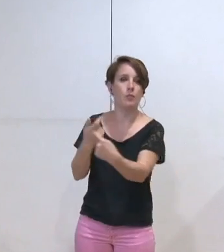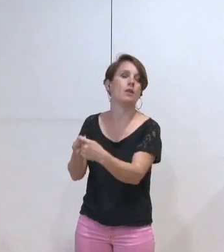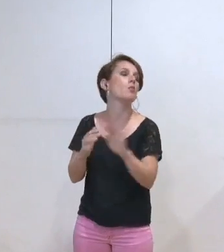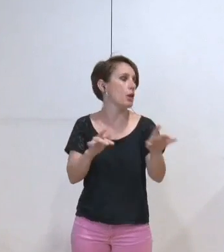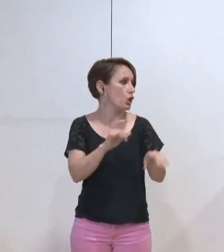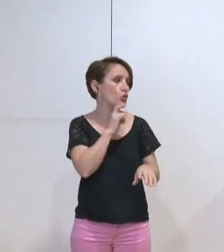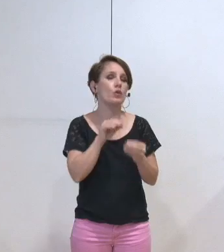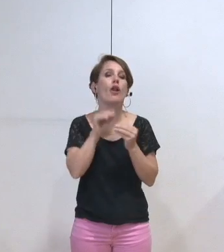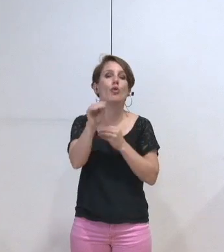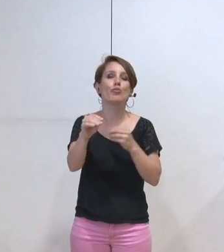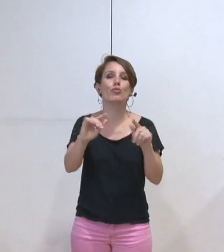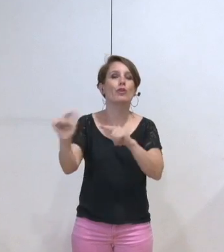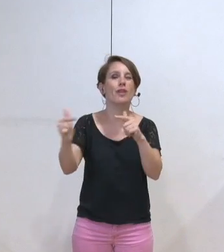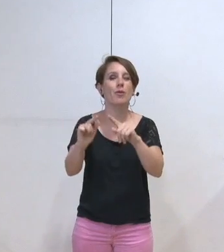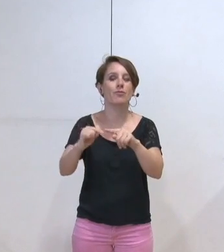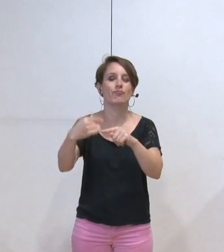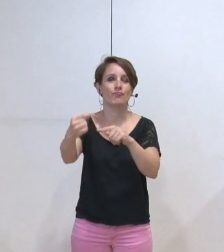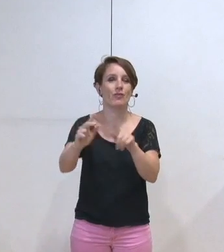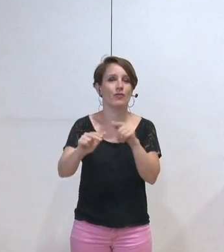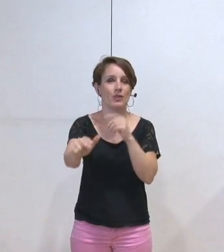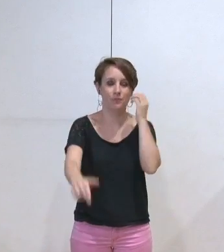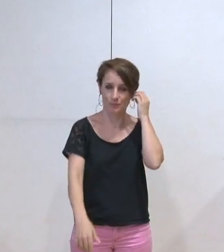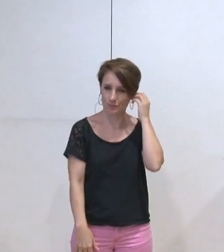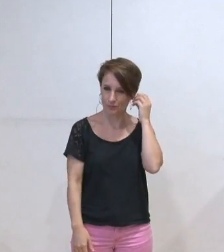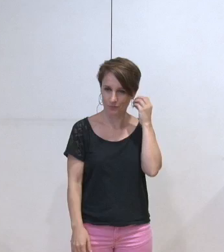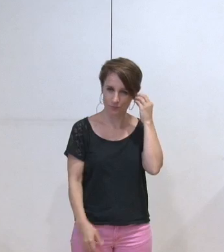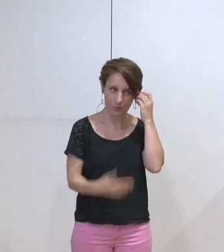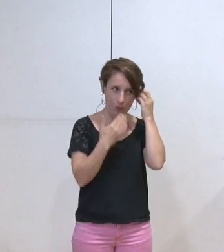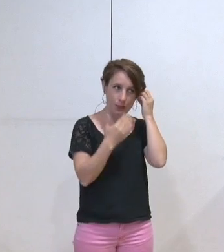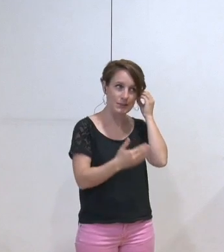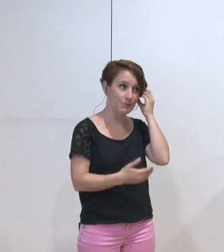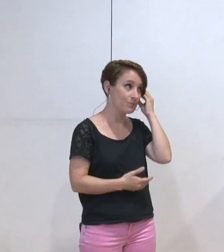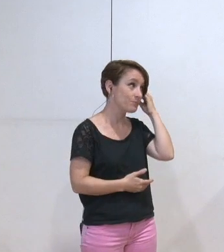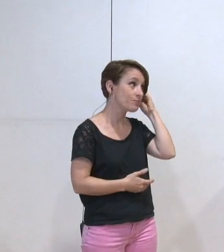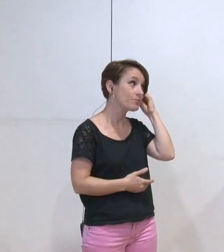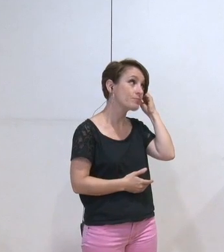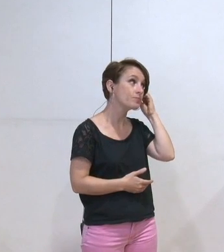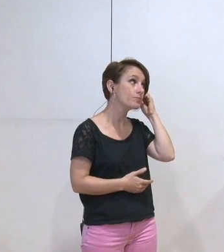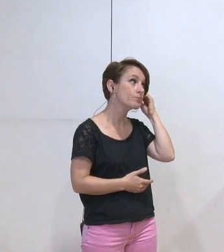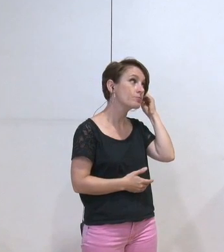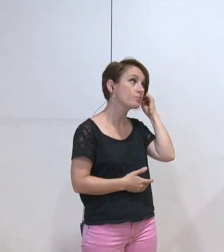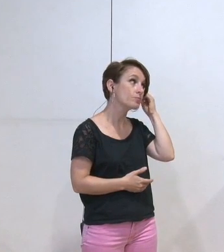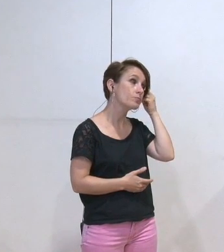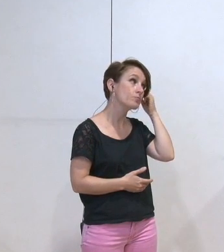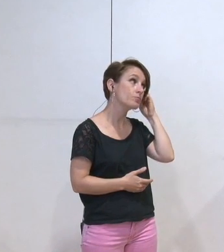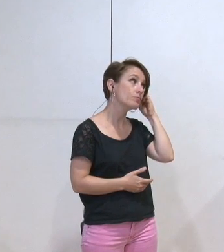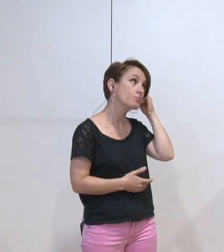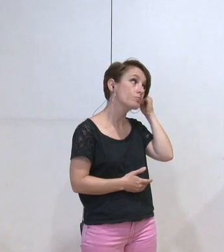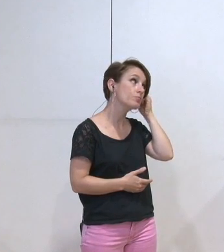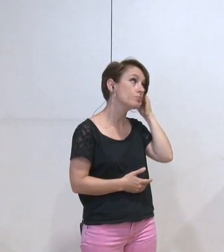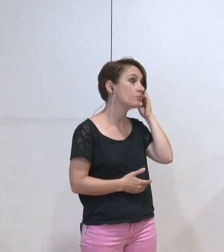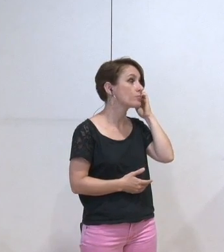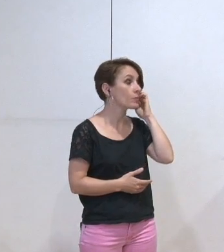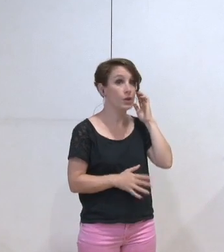quelques minutes merci d'autres prises de parole non à